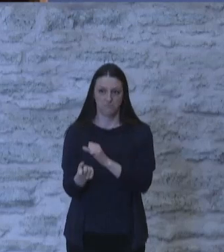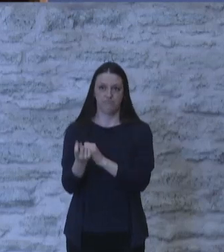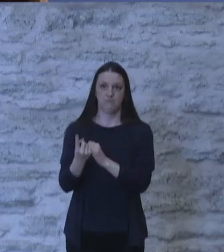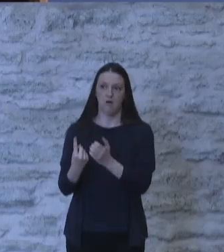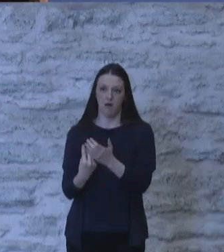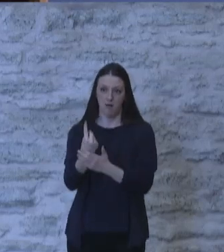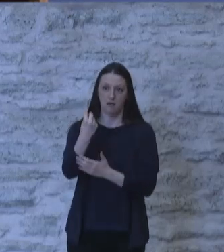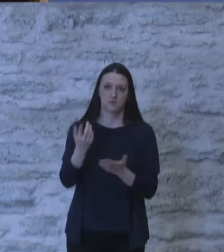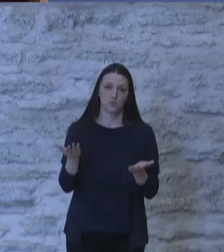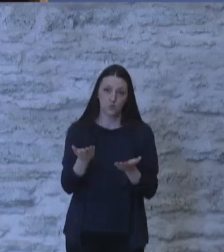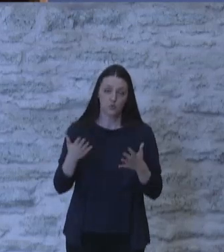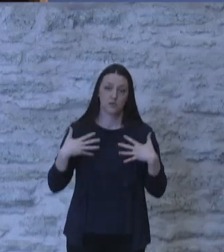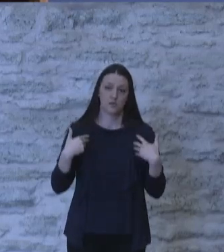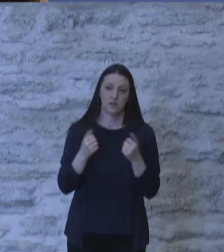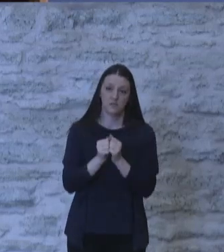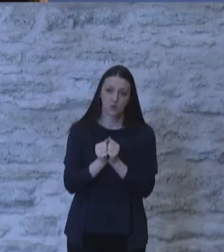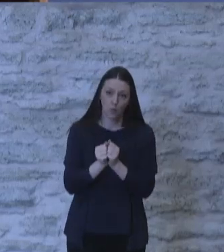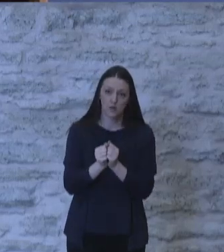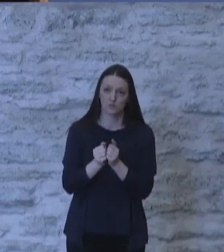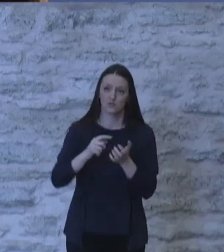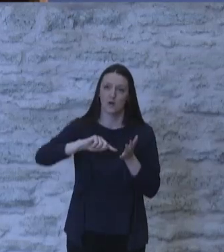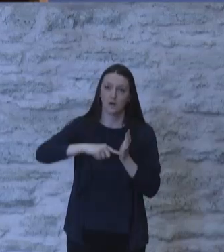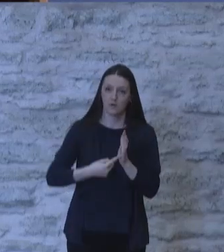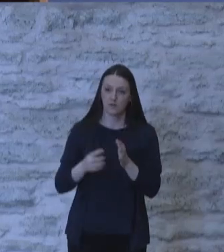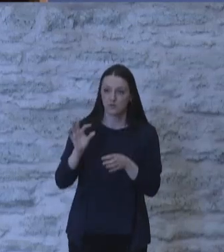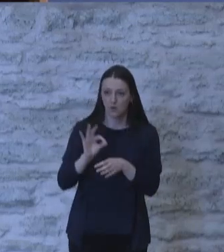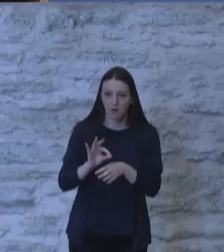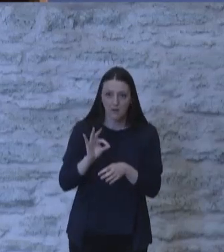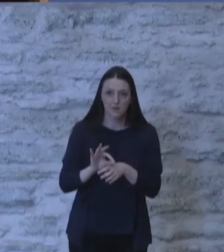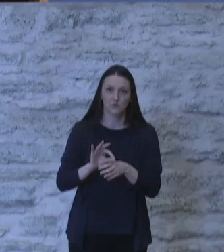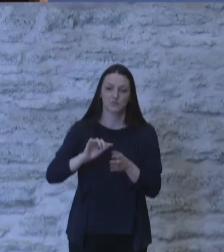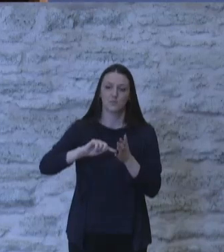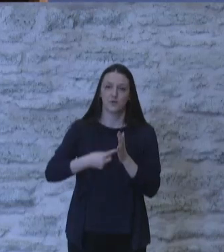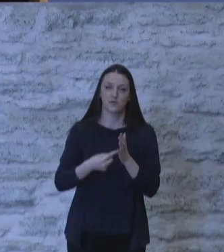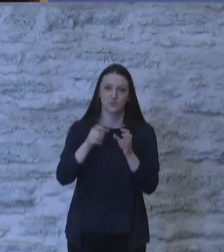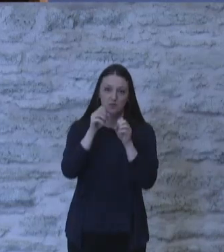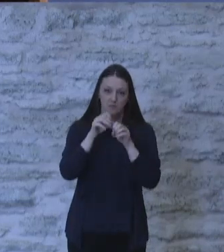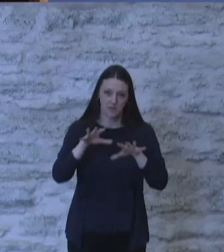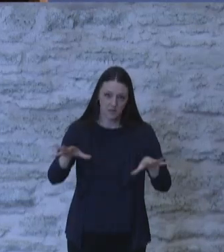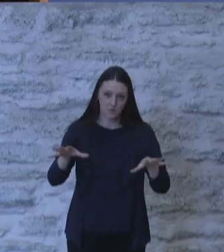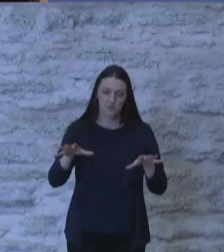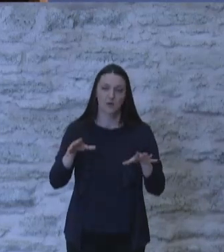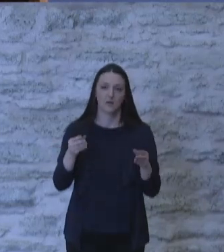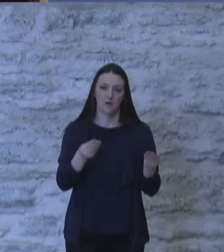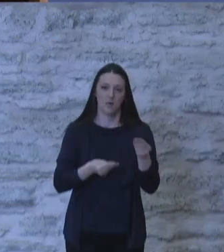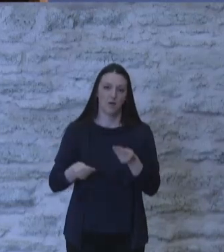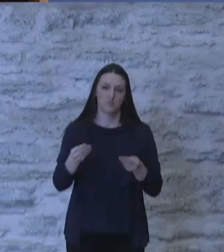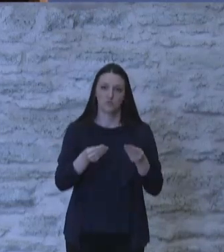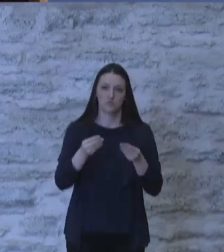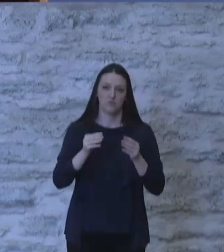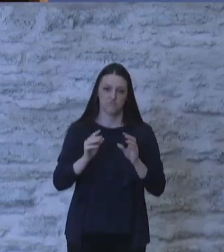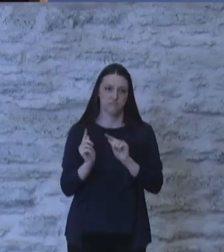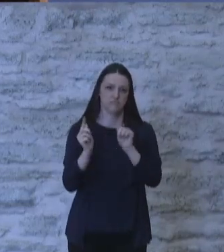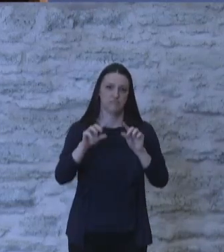meditsiinist, haigusest, viiruse puhangust on üle läinud majandusse ja kindlasti ta on juba